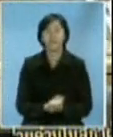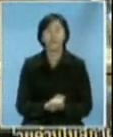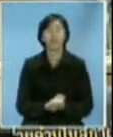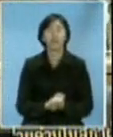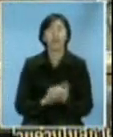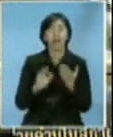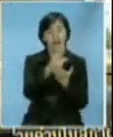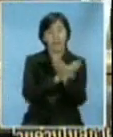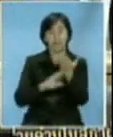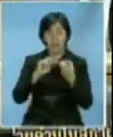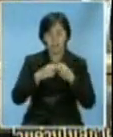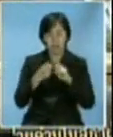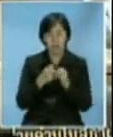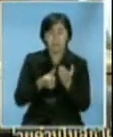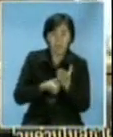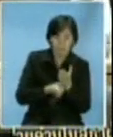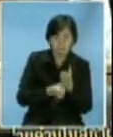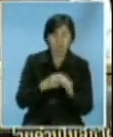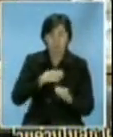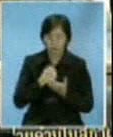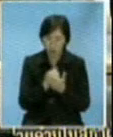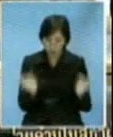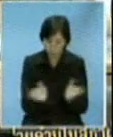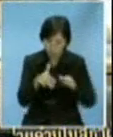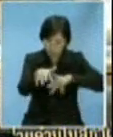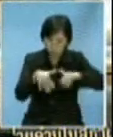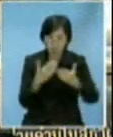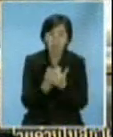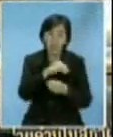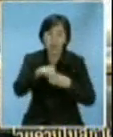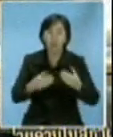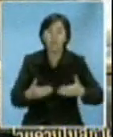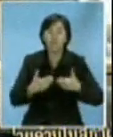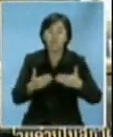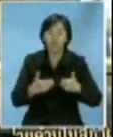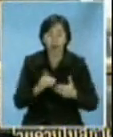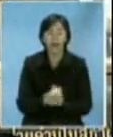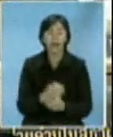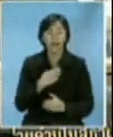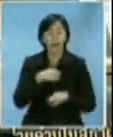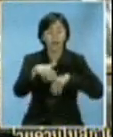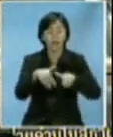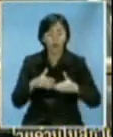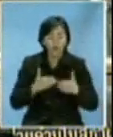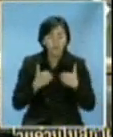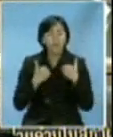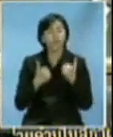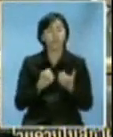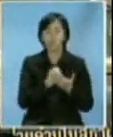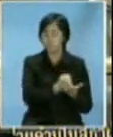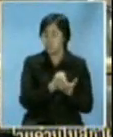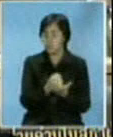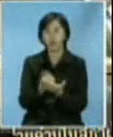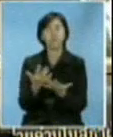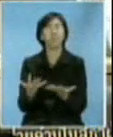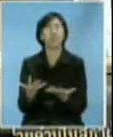ให้ประเทศสร้างรายได้ให้ประชาชนโยนความสุขกลับคืนให้แก่พี่น้องประชาชนมัน